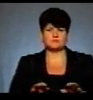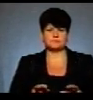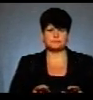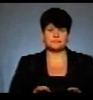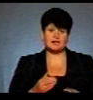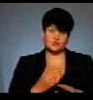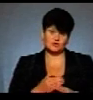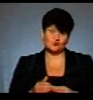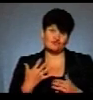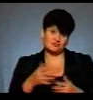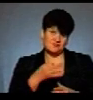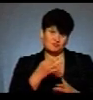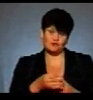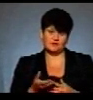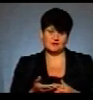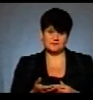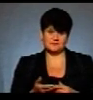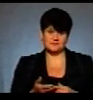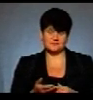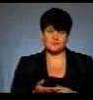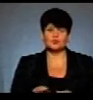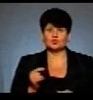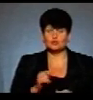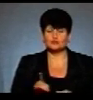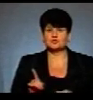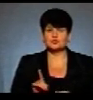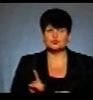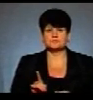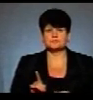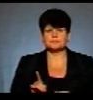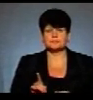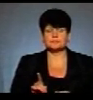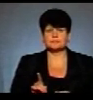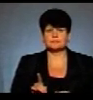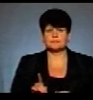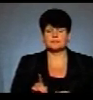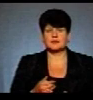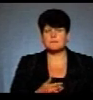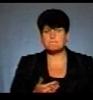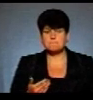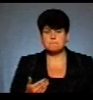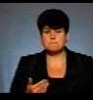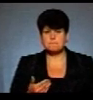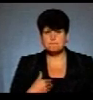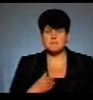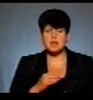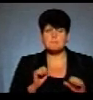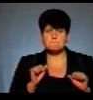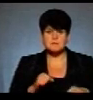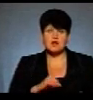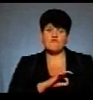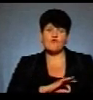частково відповіли на моє питання. Ну, звичайно, тому що ми правовиховну і правоосвітню